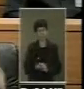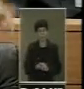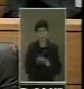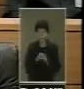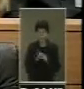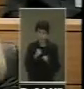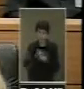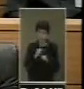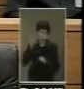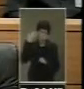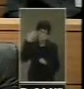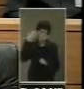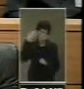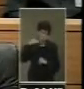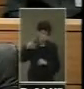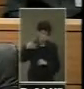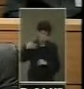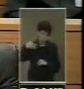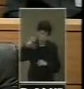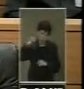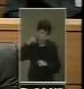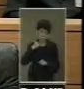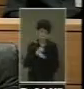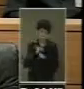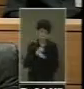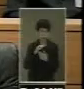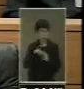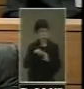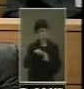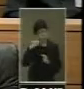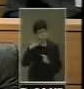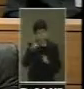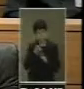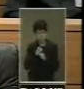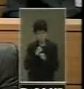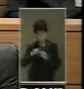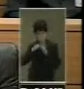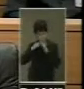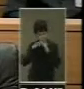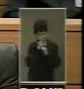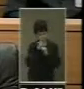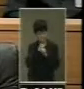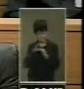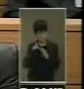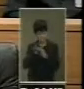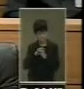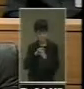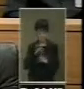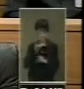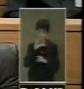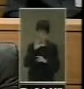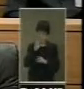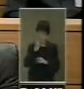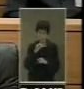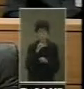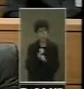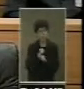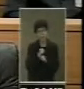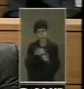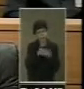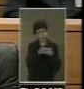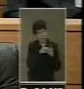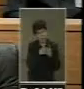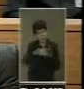สู้กันมาตั้งแต่โมเสสพาทาสออกจากอียิปต์ครับเพื่อจะไปตั้งรัฐอุดมคติของรัฐยิวแล้วก็ไม่ส